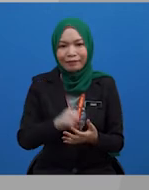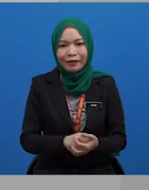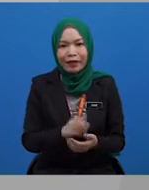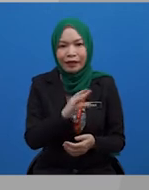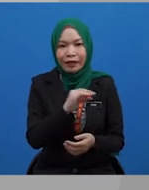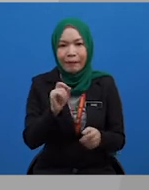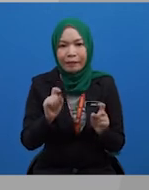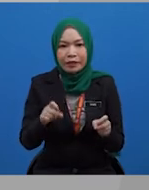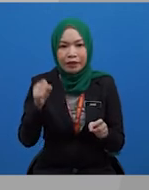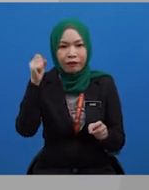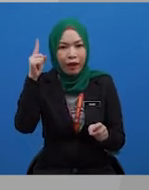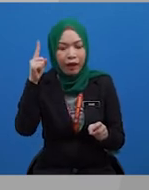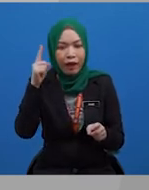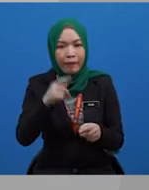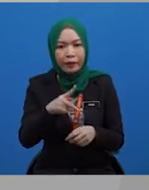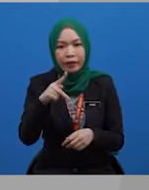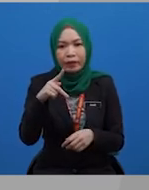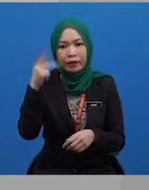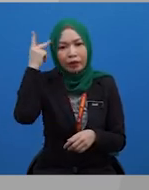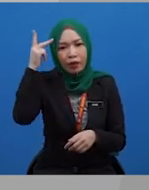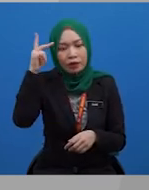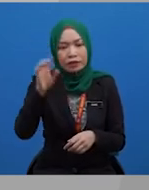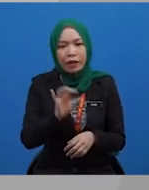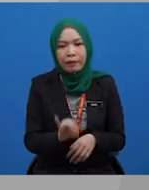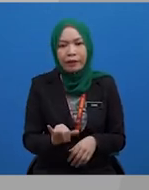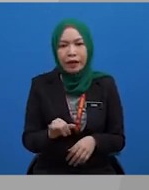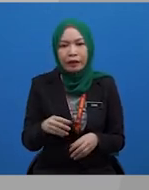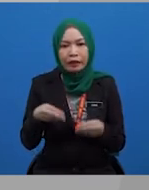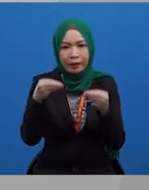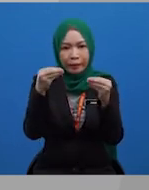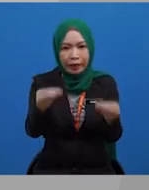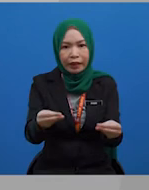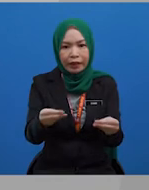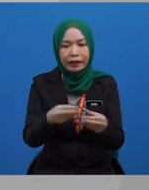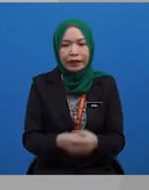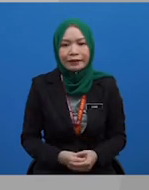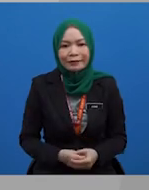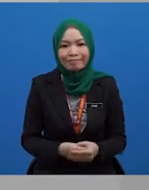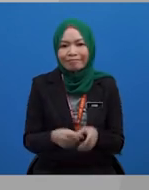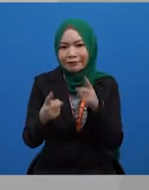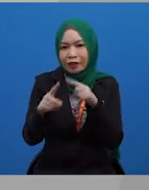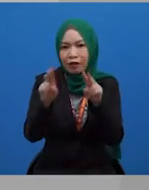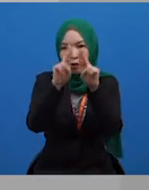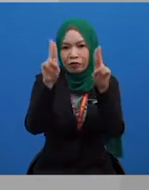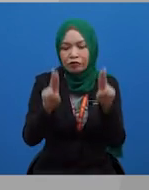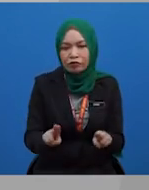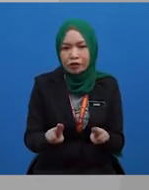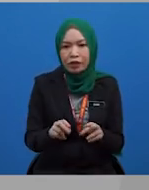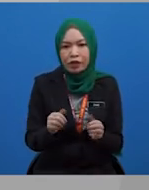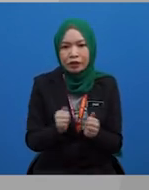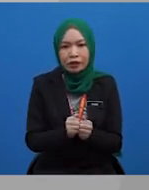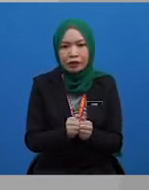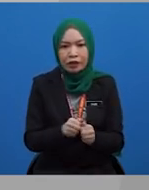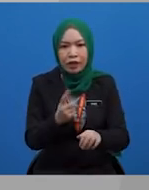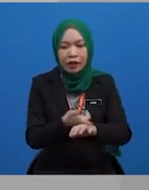memahami konsep-konsep yang diutarakan. Uji kebolehan diri dengan menjawab soalan-soalan peperiksaan dan juga